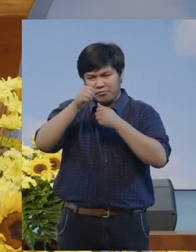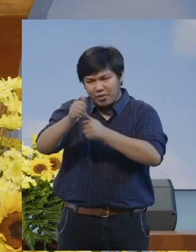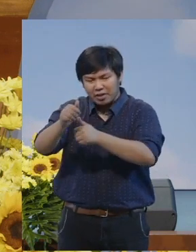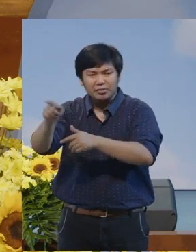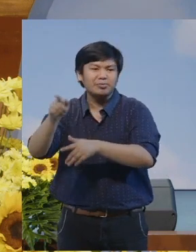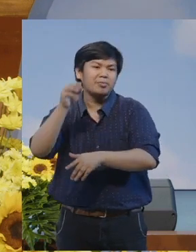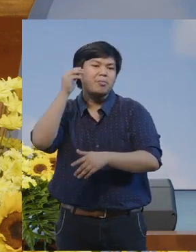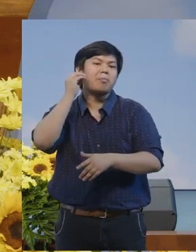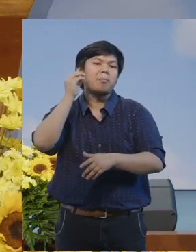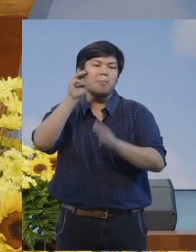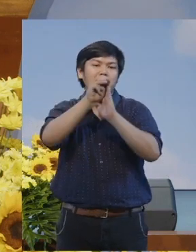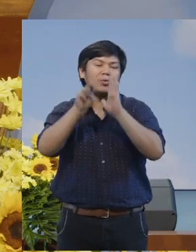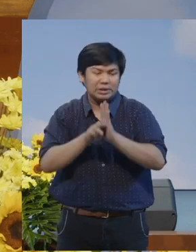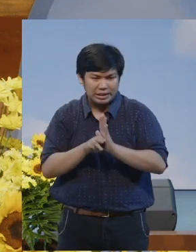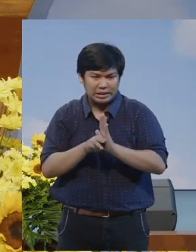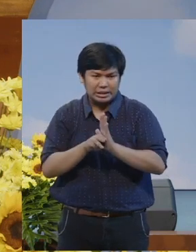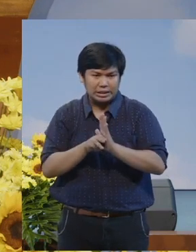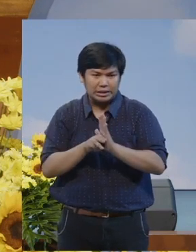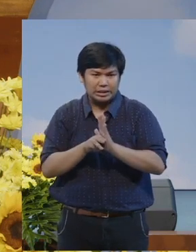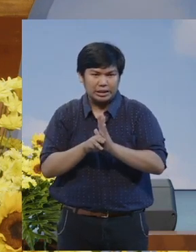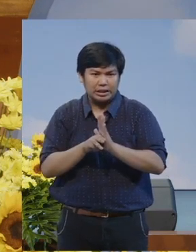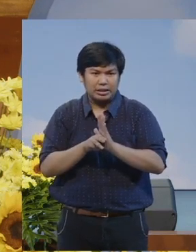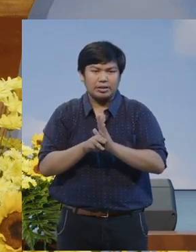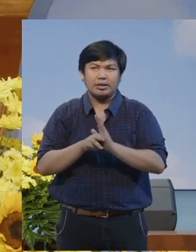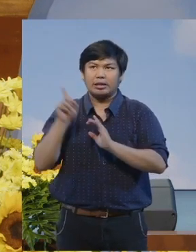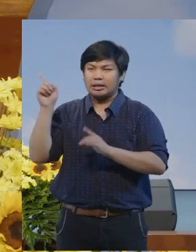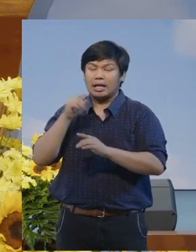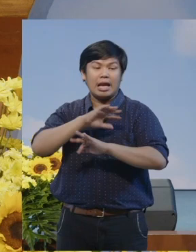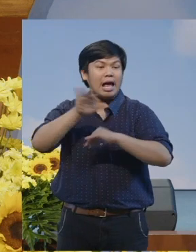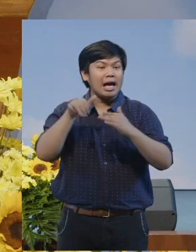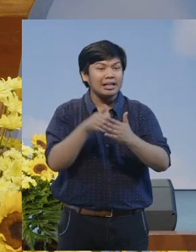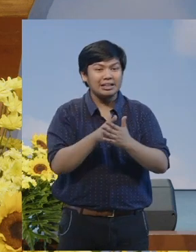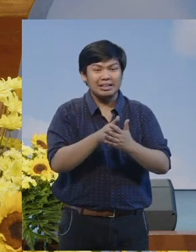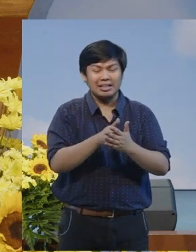pang-pito, lalo na po yung pansampu sapagkat namatay lahat ang panganay nila.